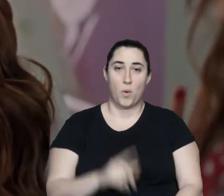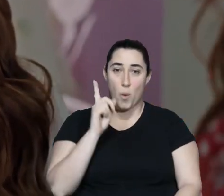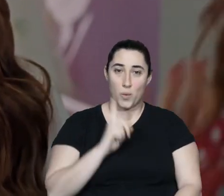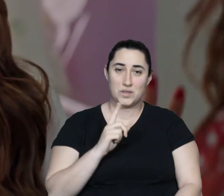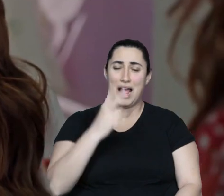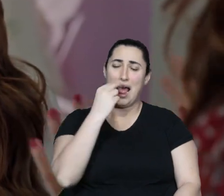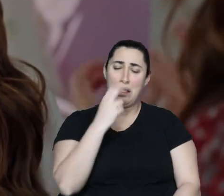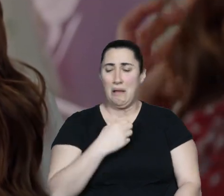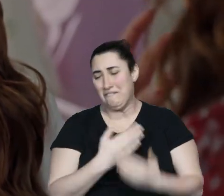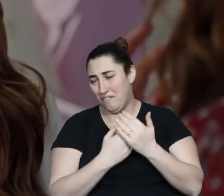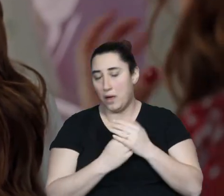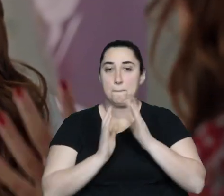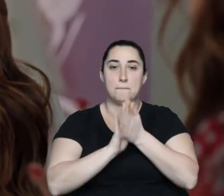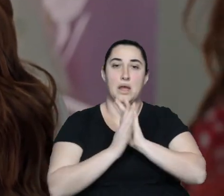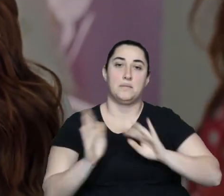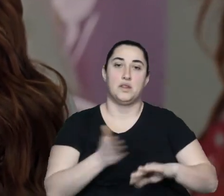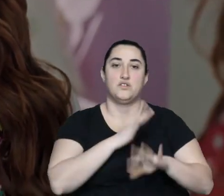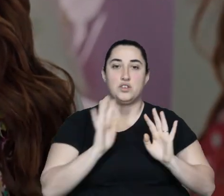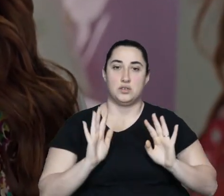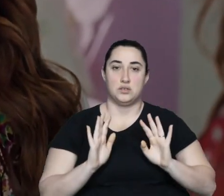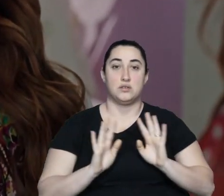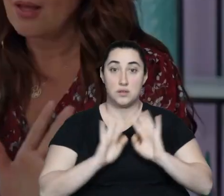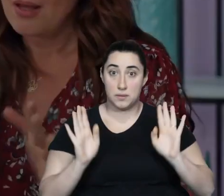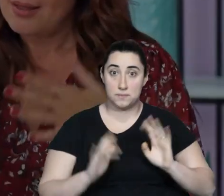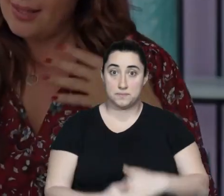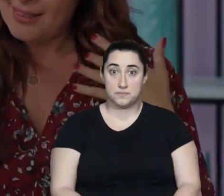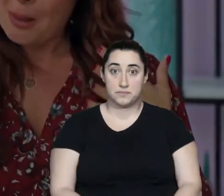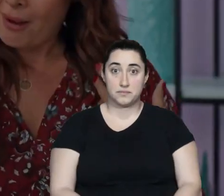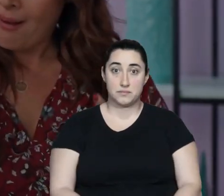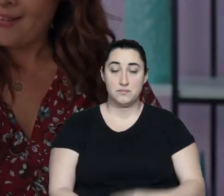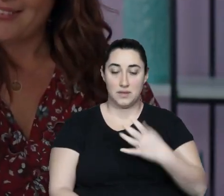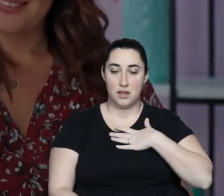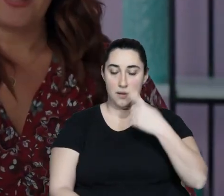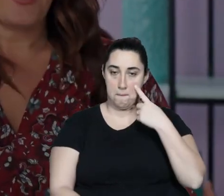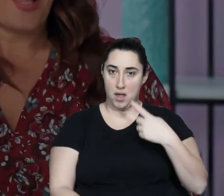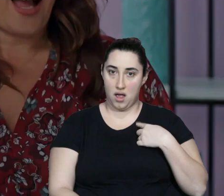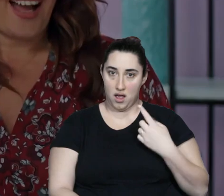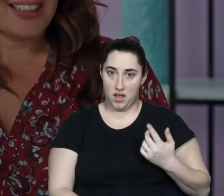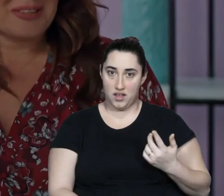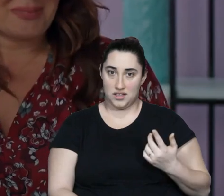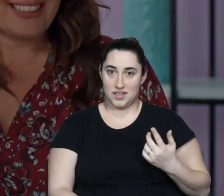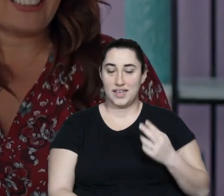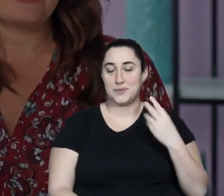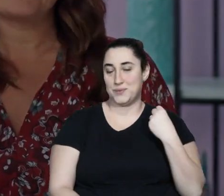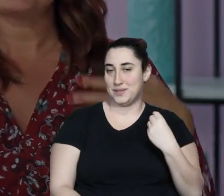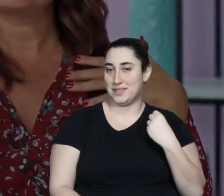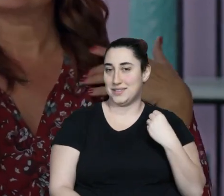şu ağlak, perişan halinden kurtulacaksın. Tamam. Kendine bakan,